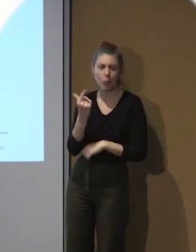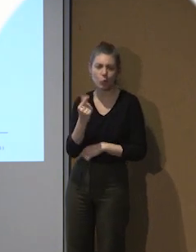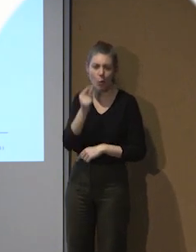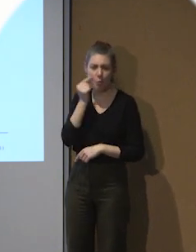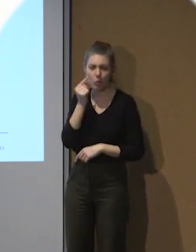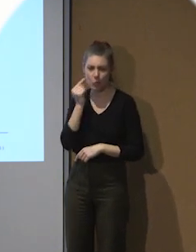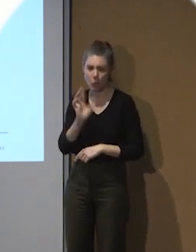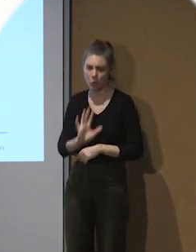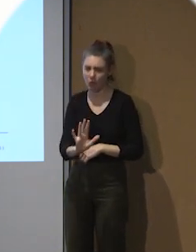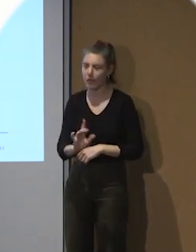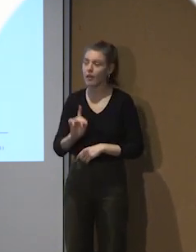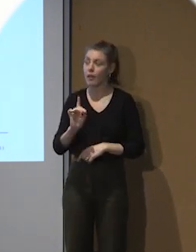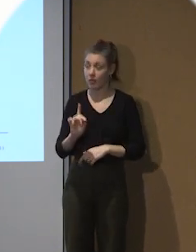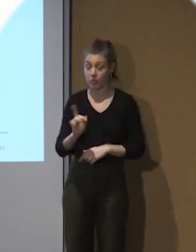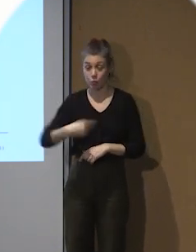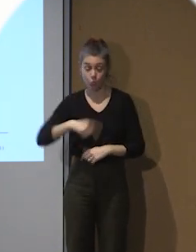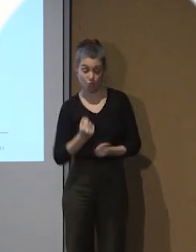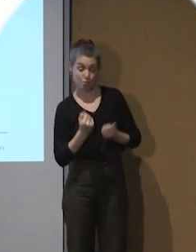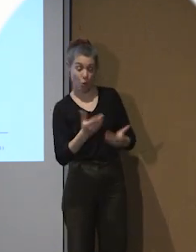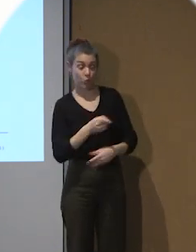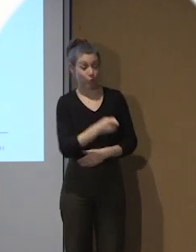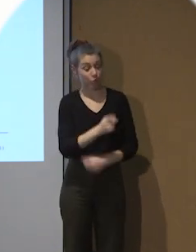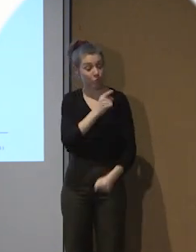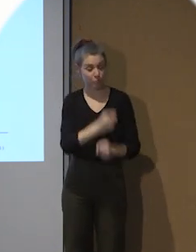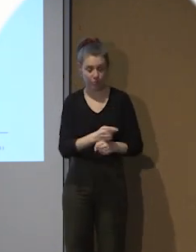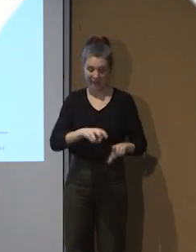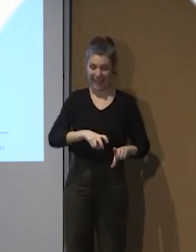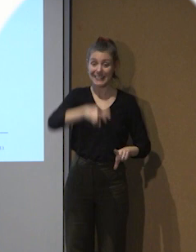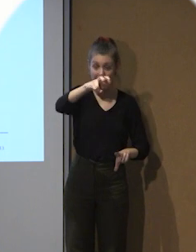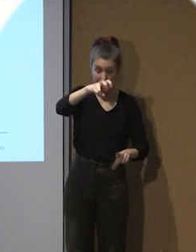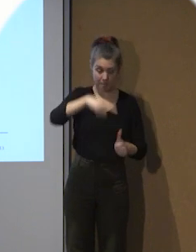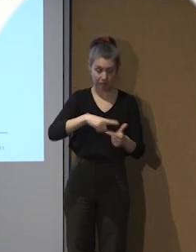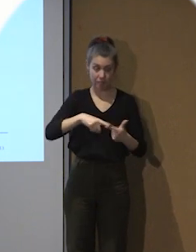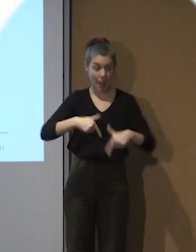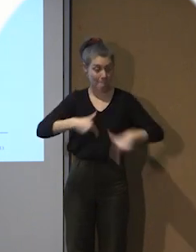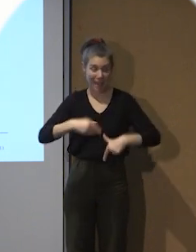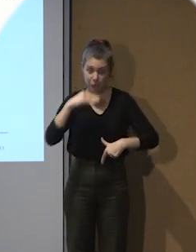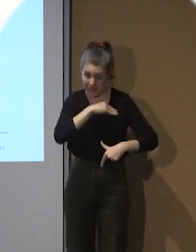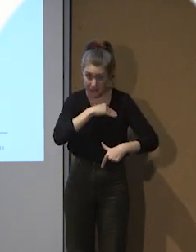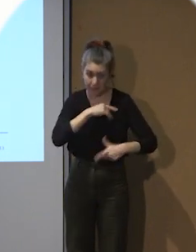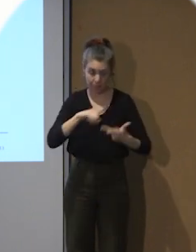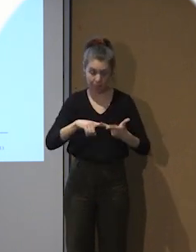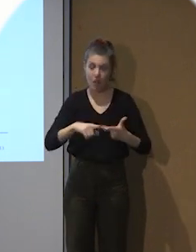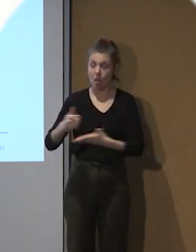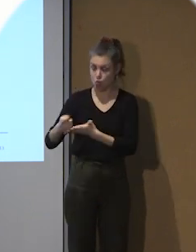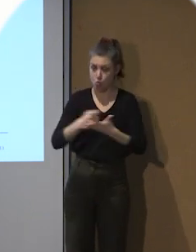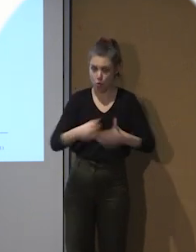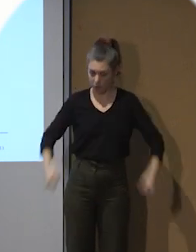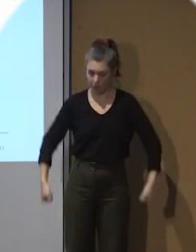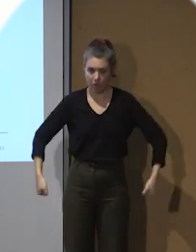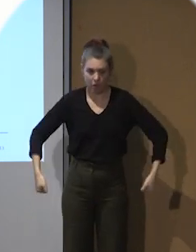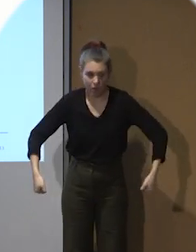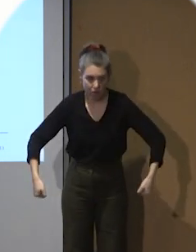été proposé, c'était de prendre des escaliers, de marcher très vite, de porter des sacs de course. Donc 4,4 minutes,